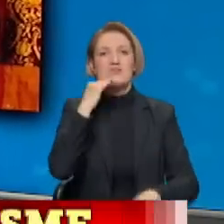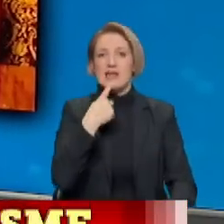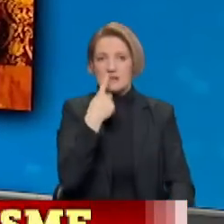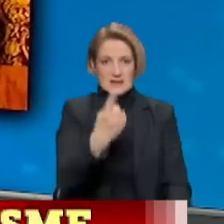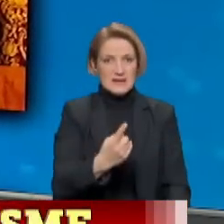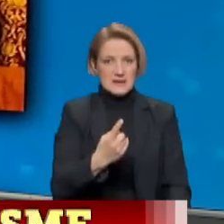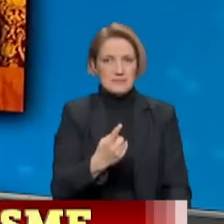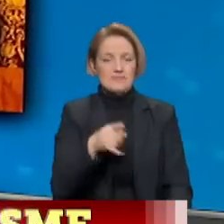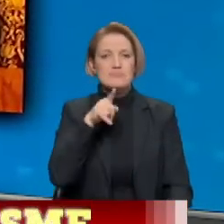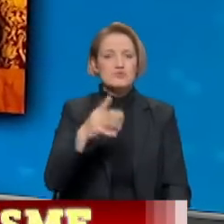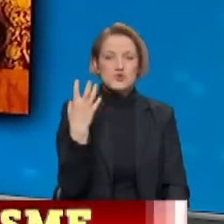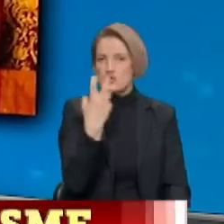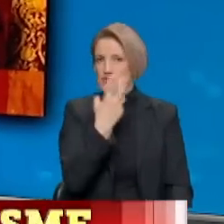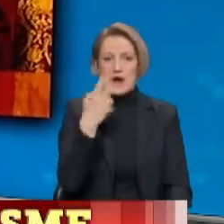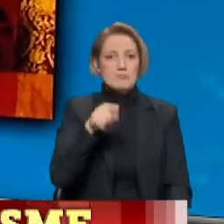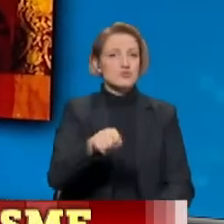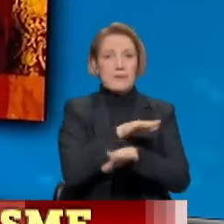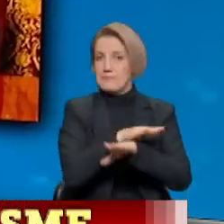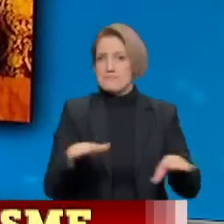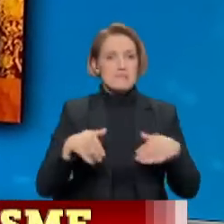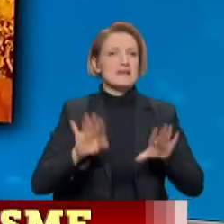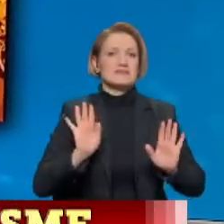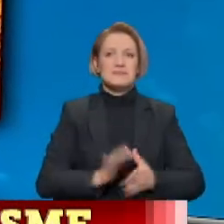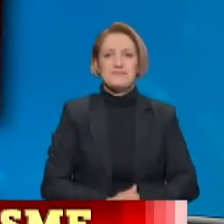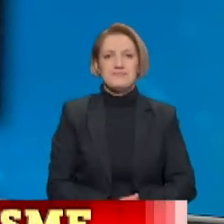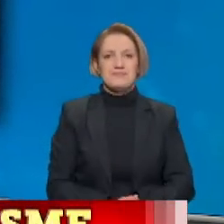ki, bu şarkı burada bitmez.